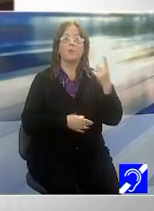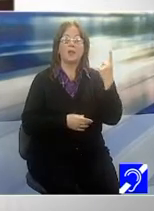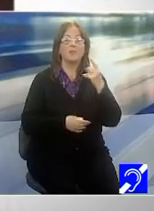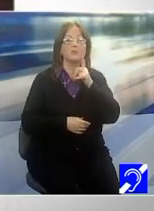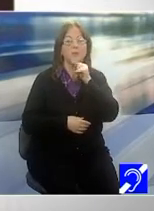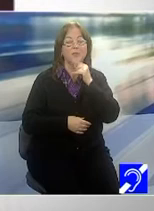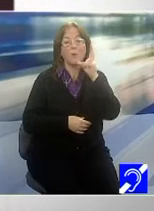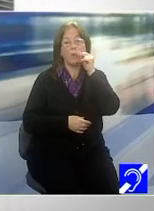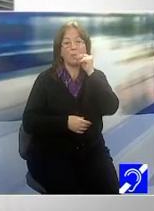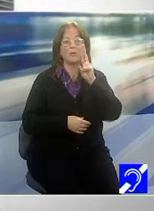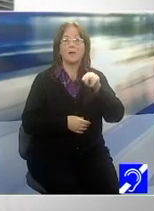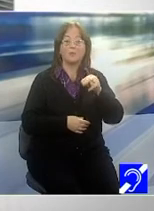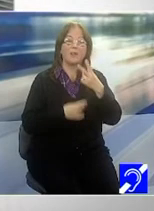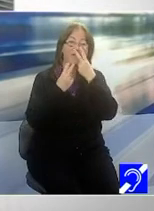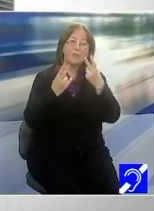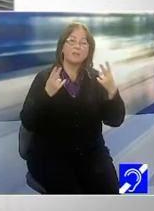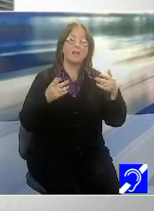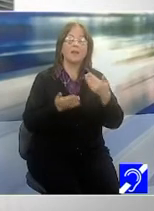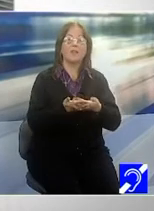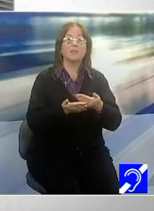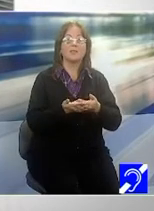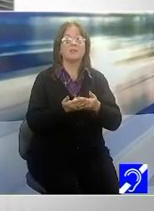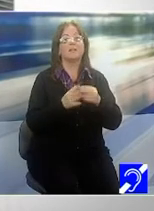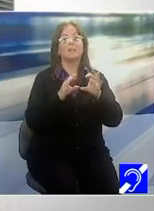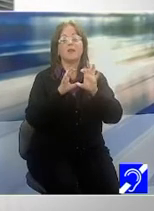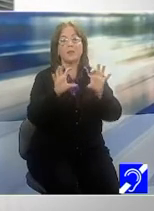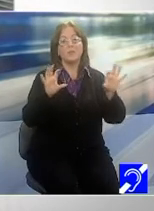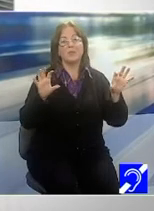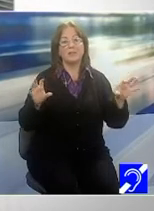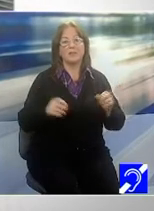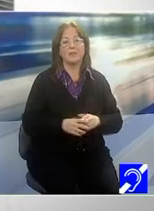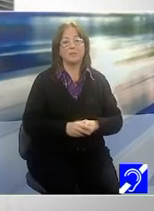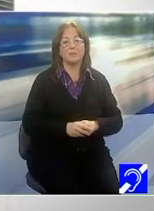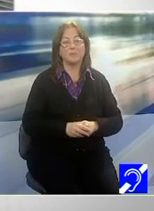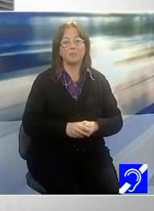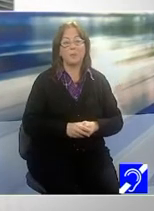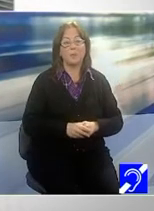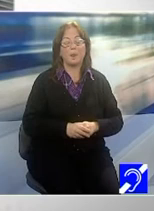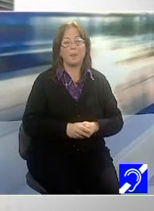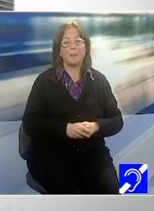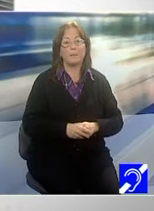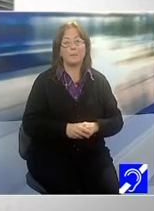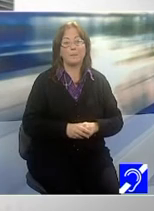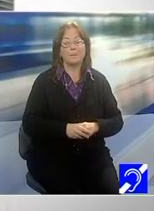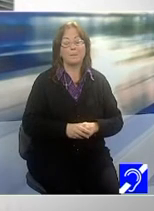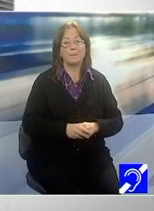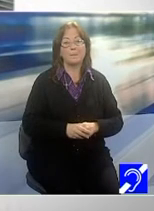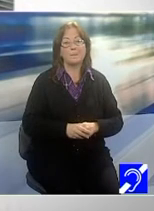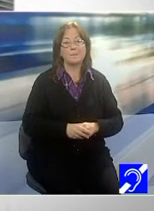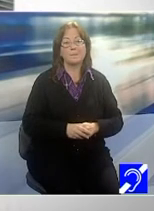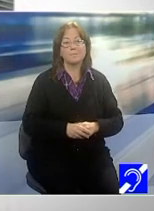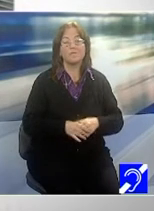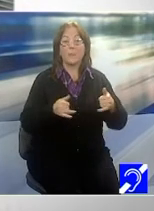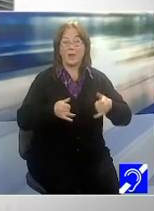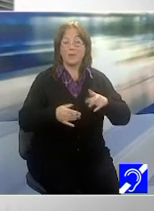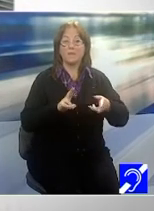Ați fost, nu știu, astăzi sau poate data trecută când ați trecut prin Cluj-Napoca, v-ați întâlnit și